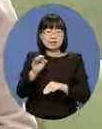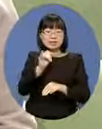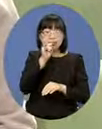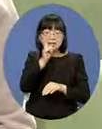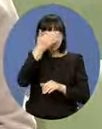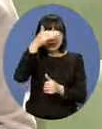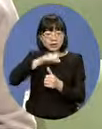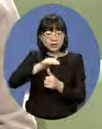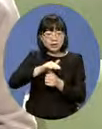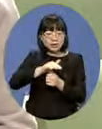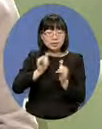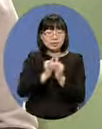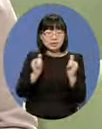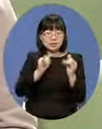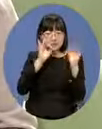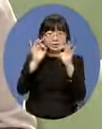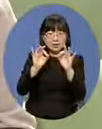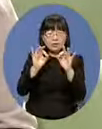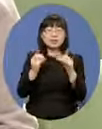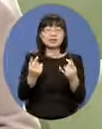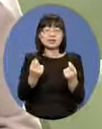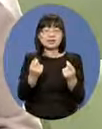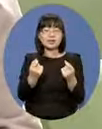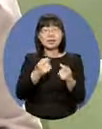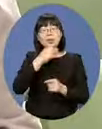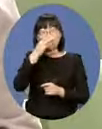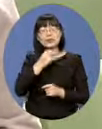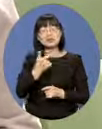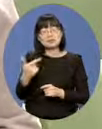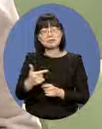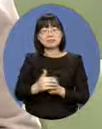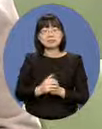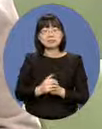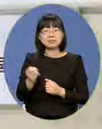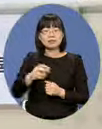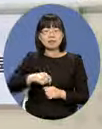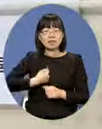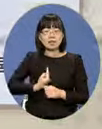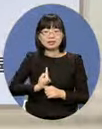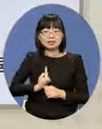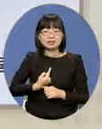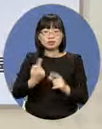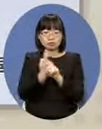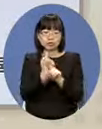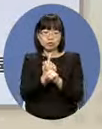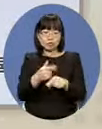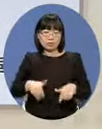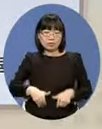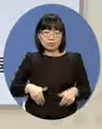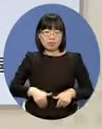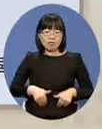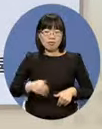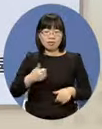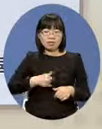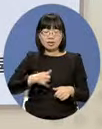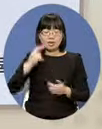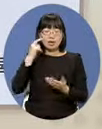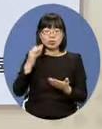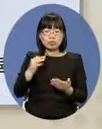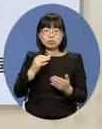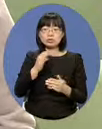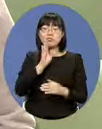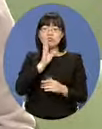특히 청소년 경우에 그런 것들이 아주 효과가 좋고요. 또 자기 수정도 해야 되는데 자녀의 가치관이 맞을